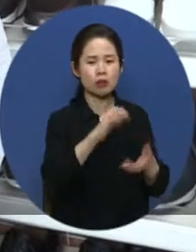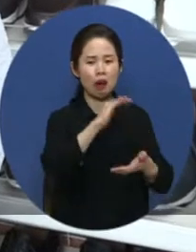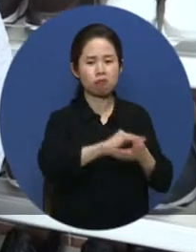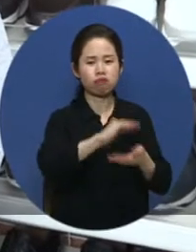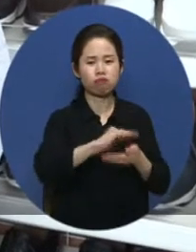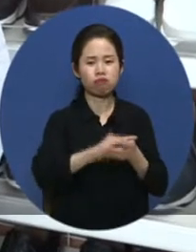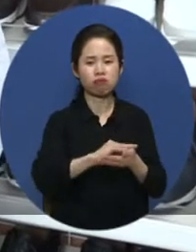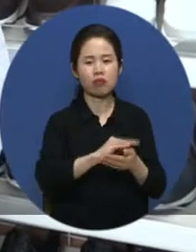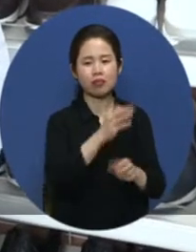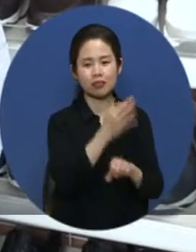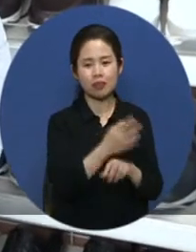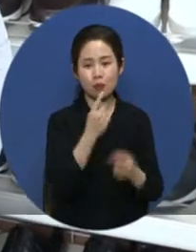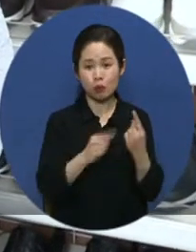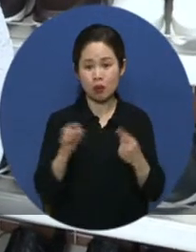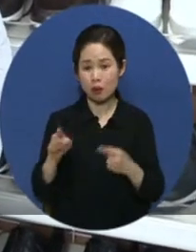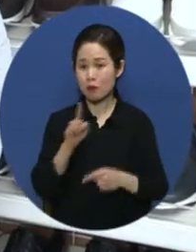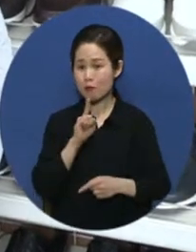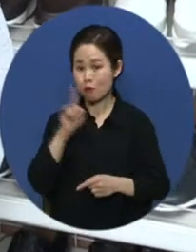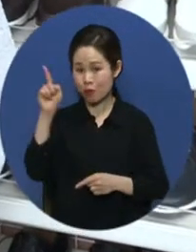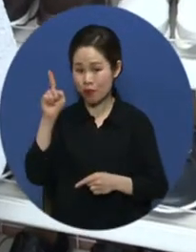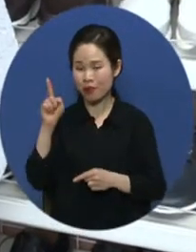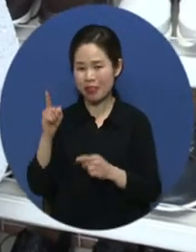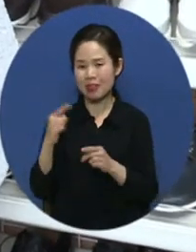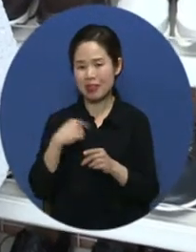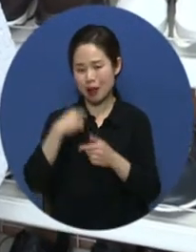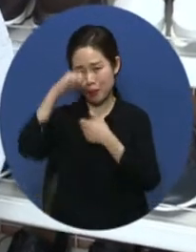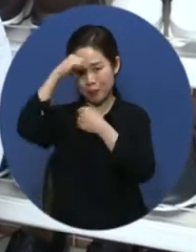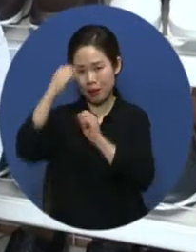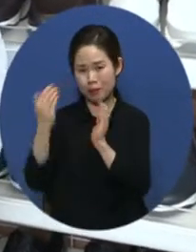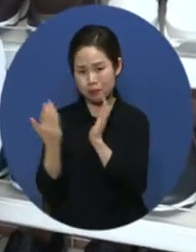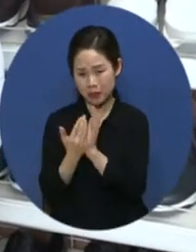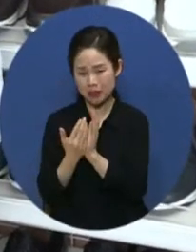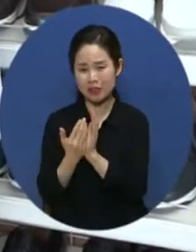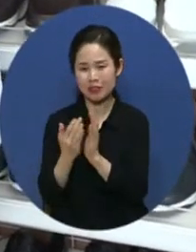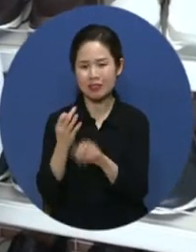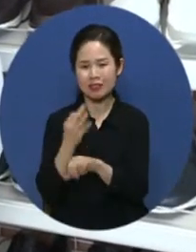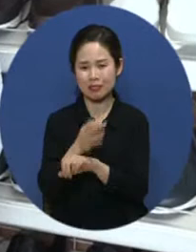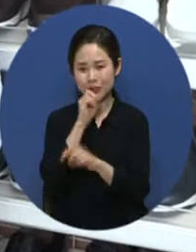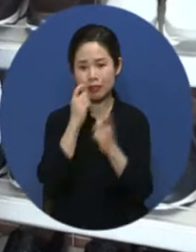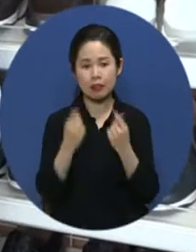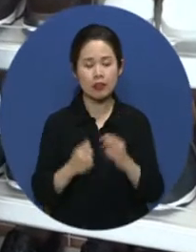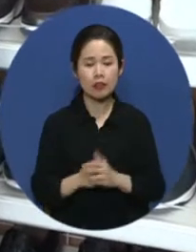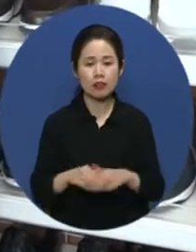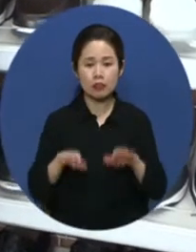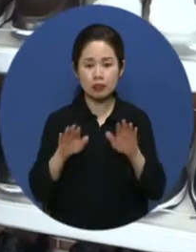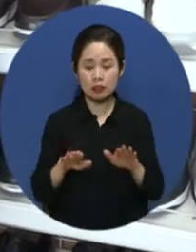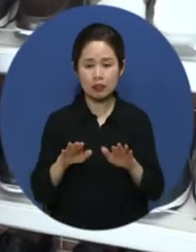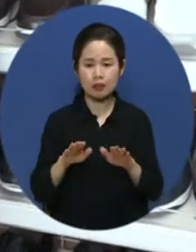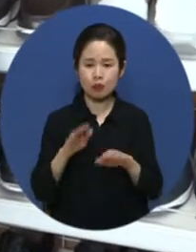이어갈까 싶어요. 그 수제 구두를 이제 아지오에서 처음 맞춰보셨다고 하셨는데